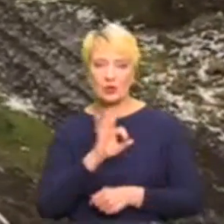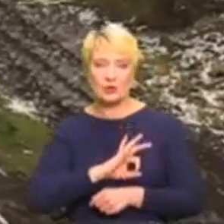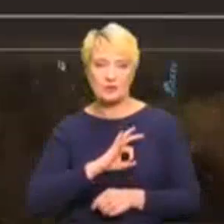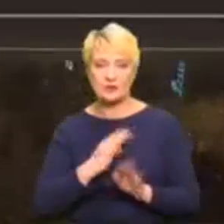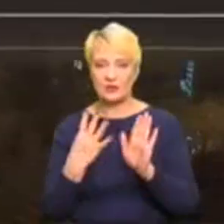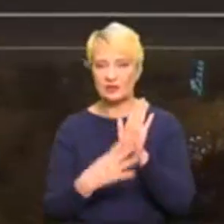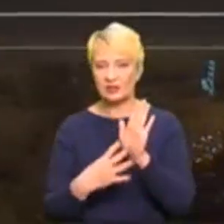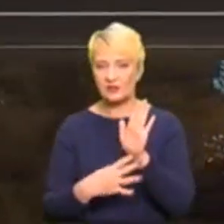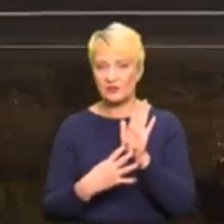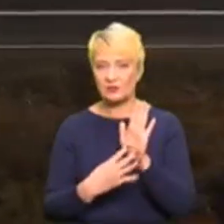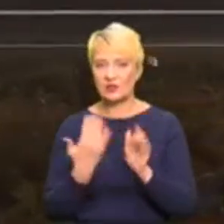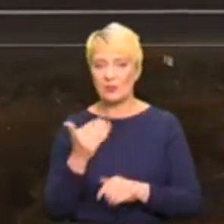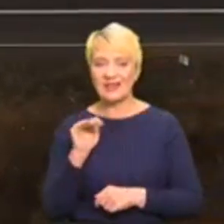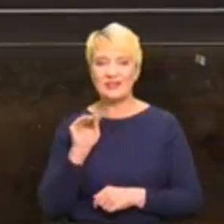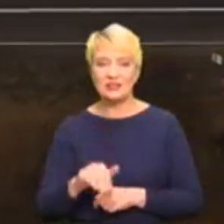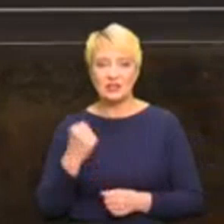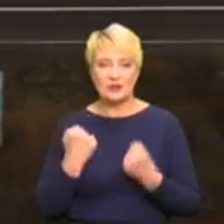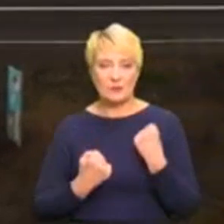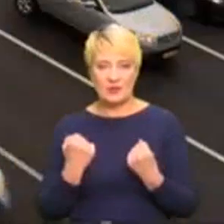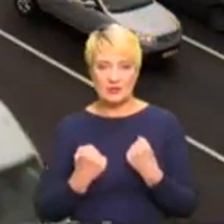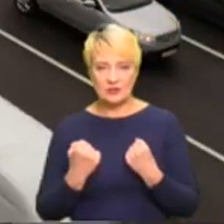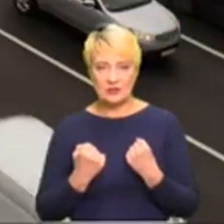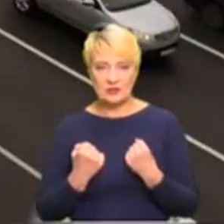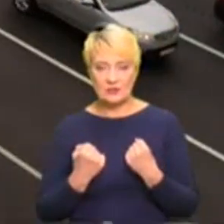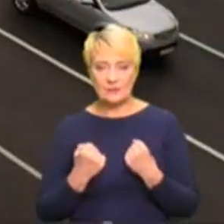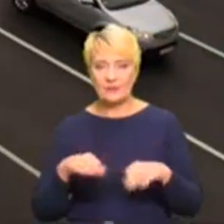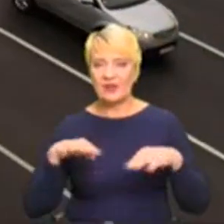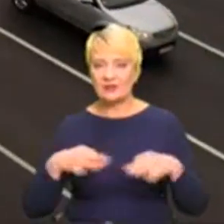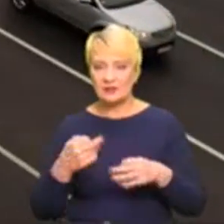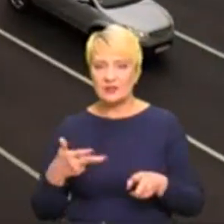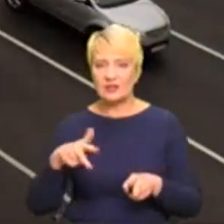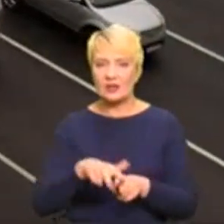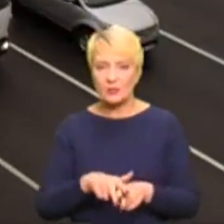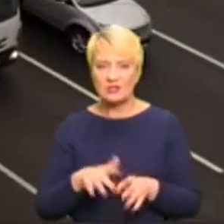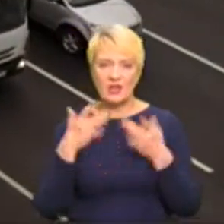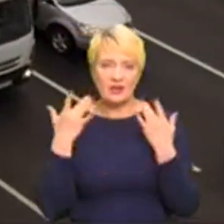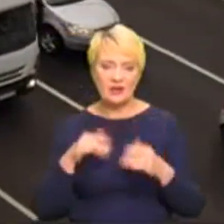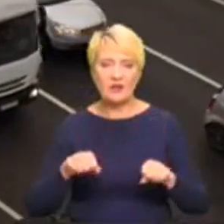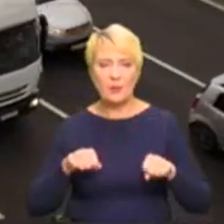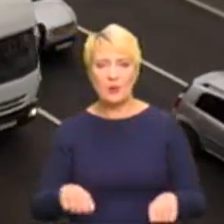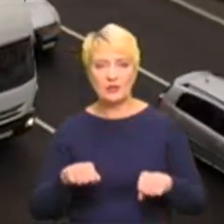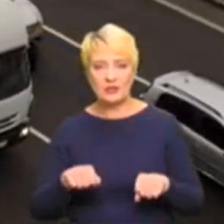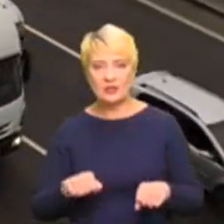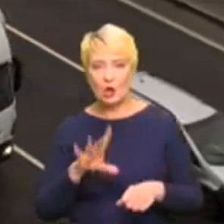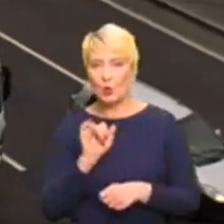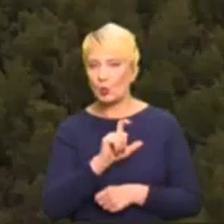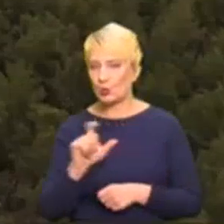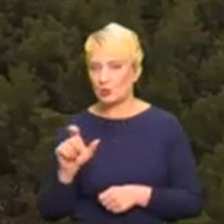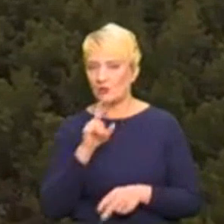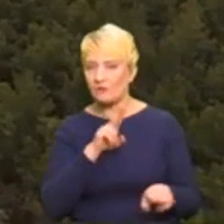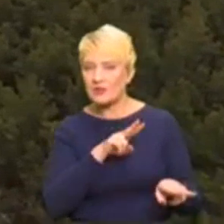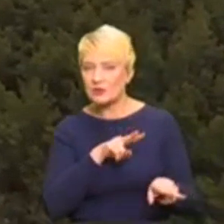тисяч машин. Радари ще визначають тип транспорту – вантажівки, легкові мотоцикли, рух кожної –